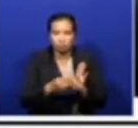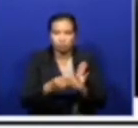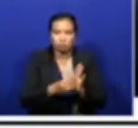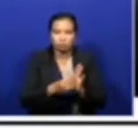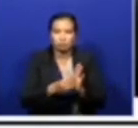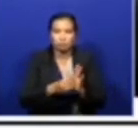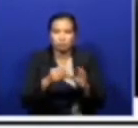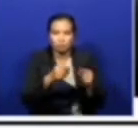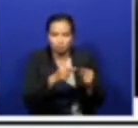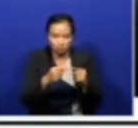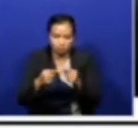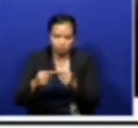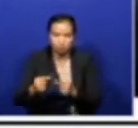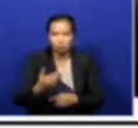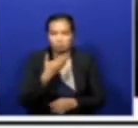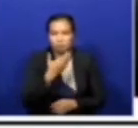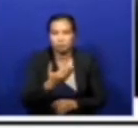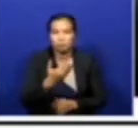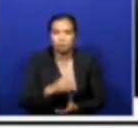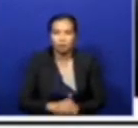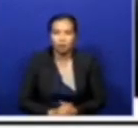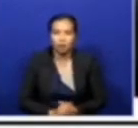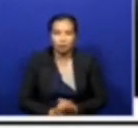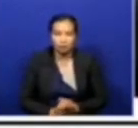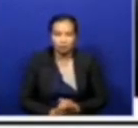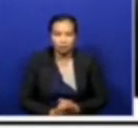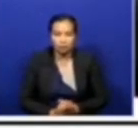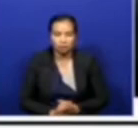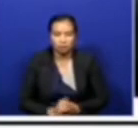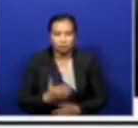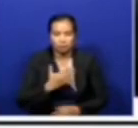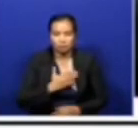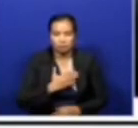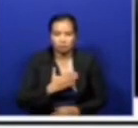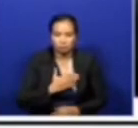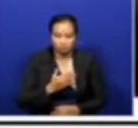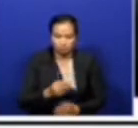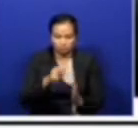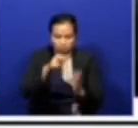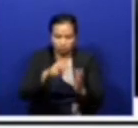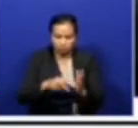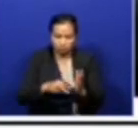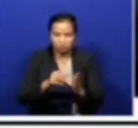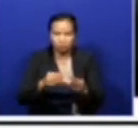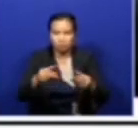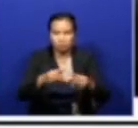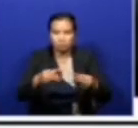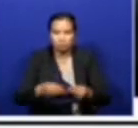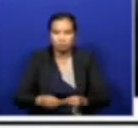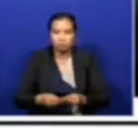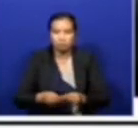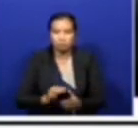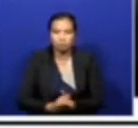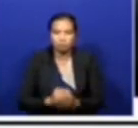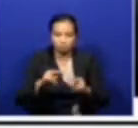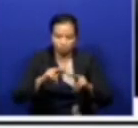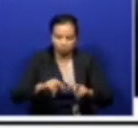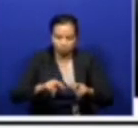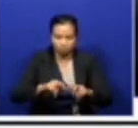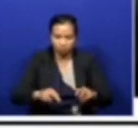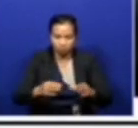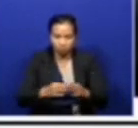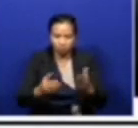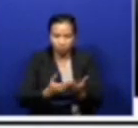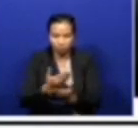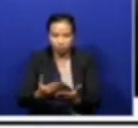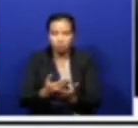ต่อเนื่องตลอดระยะเวลาสิ่งหนึ่งที่ผมนะครับได้ดูในรายงานการศึกษาหรือว่าการพิจารณาของ